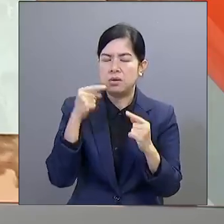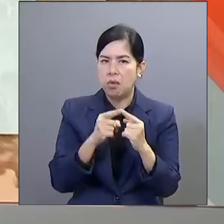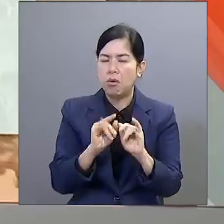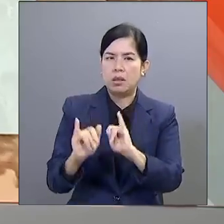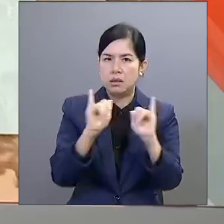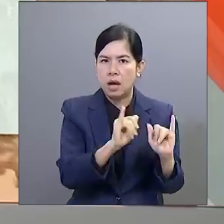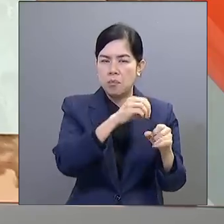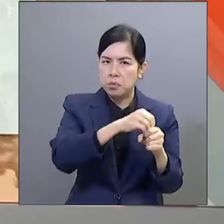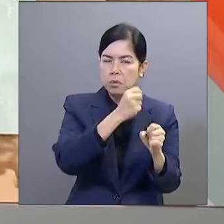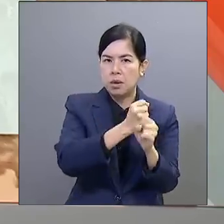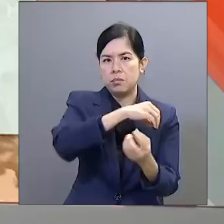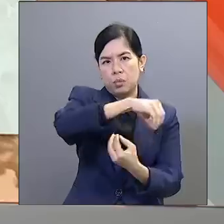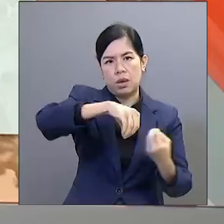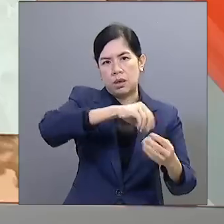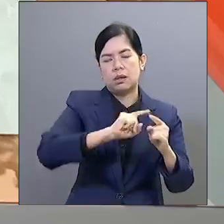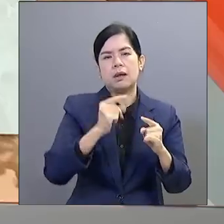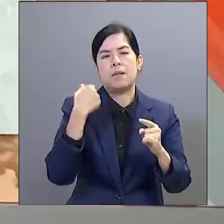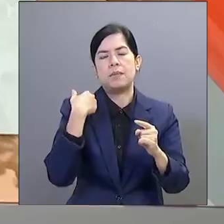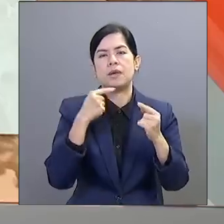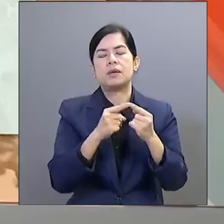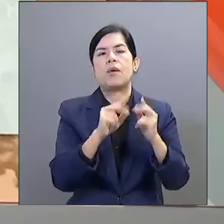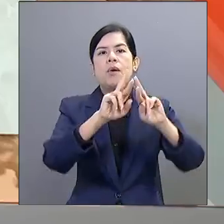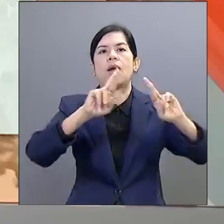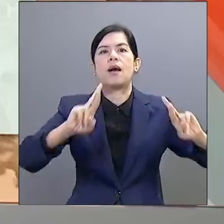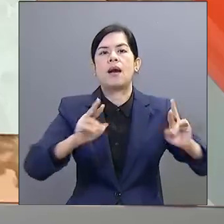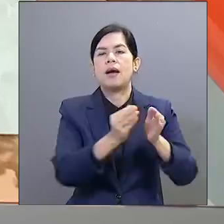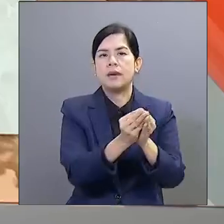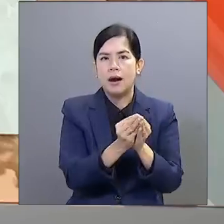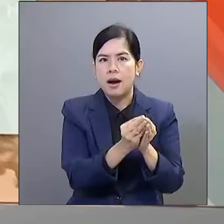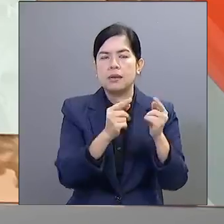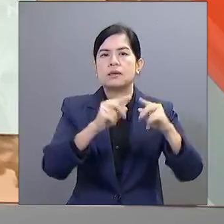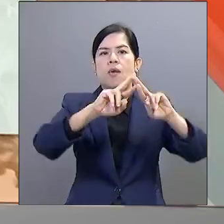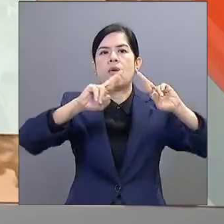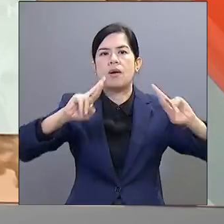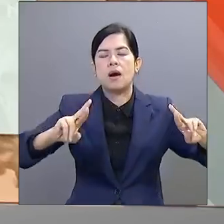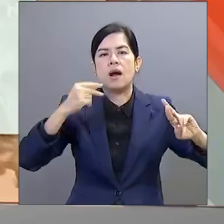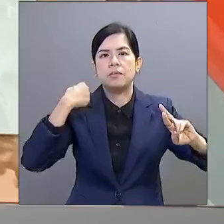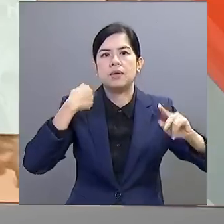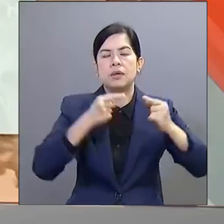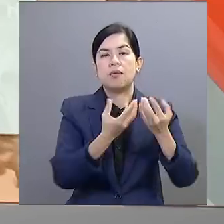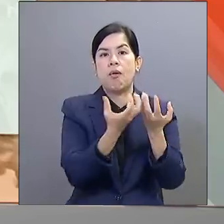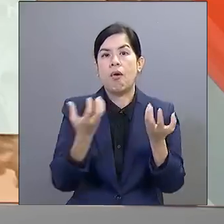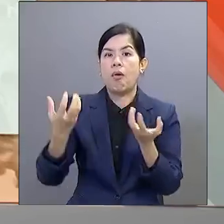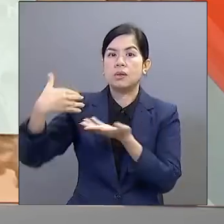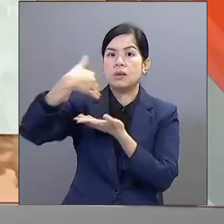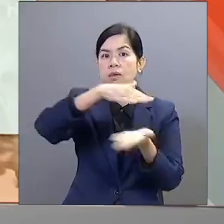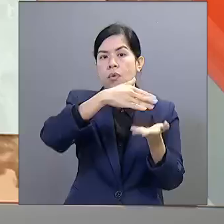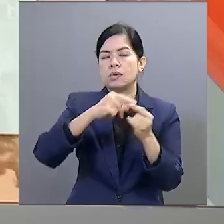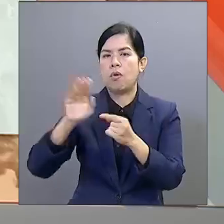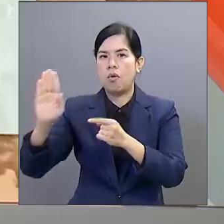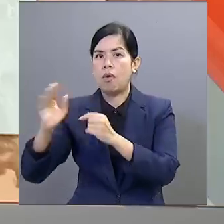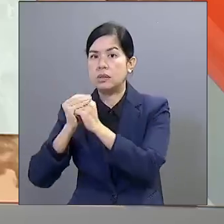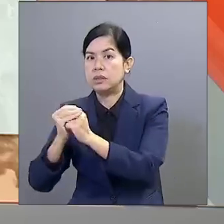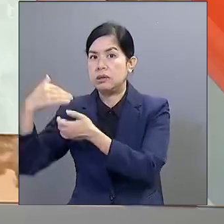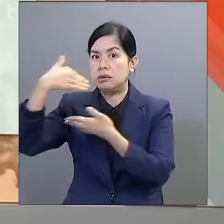เปิดให้บริการหลายอย่างทั้งร้านอาหารร้านขนส่งสินค้าระหว่างประเทศค่ะแต่พอไปดูในเนื้อ